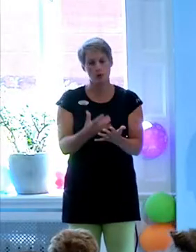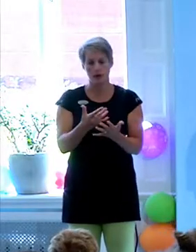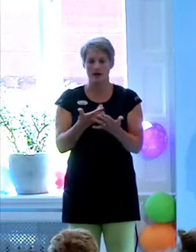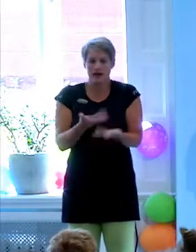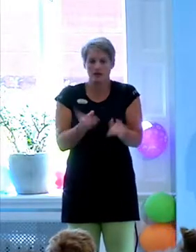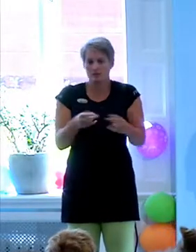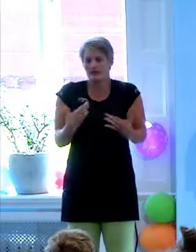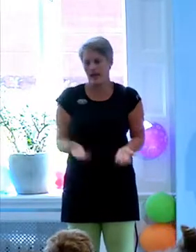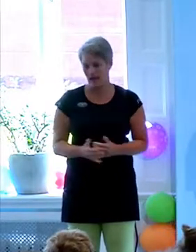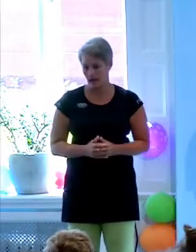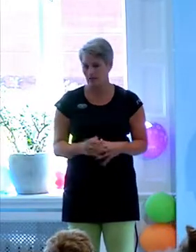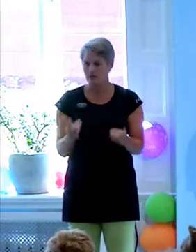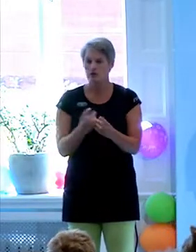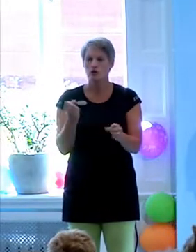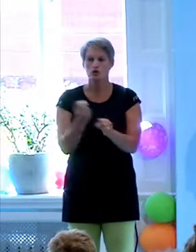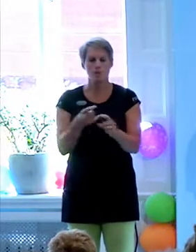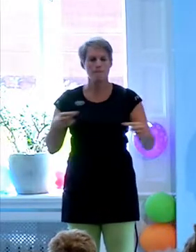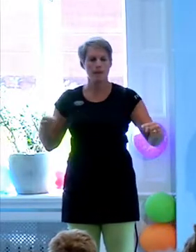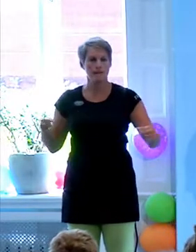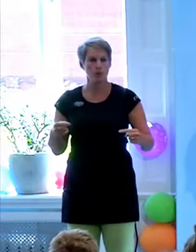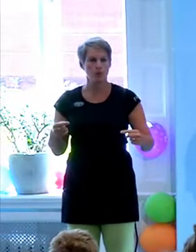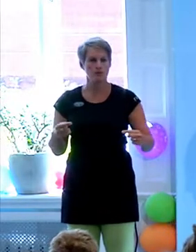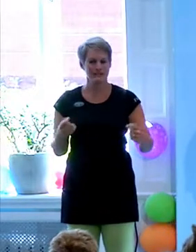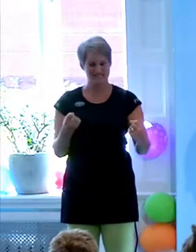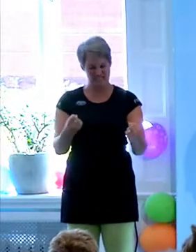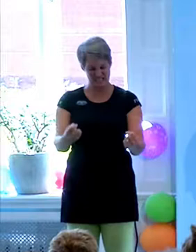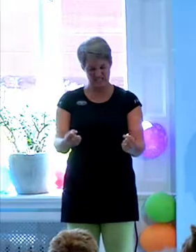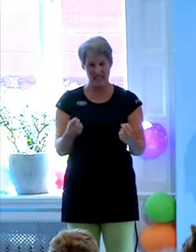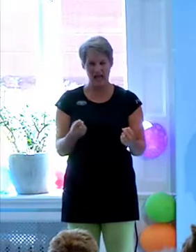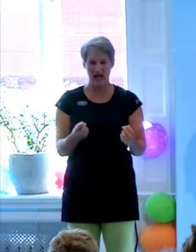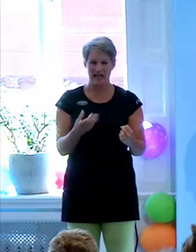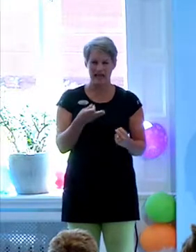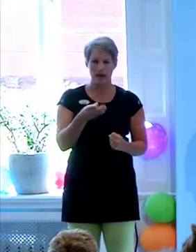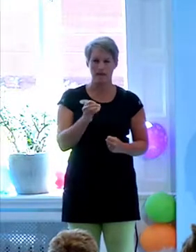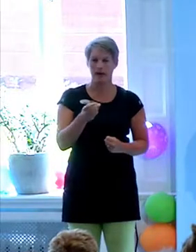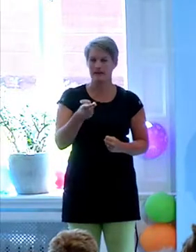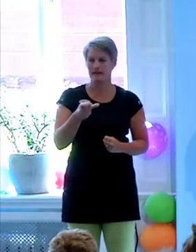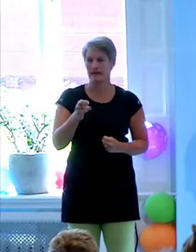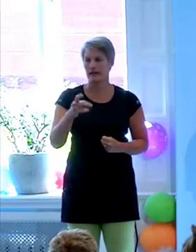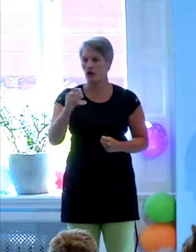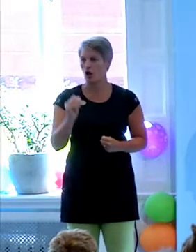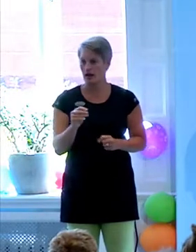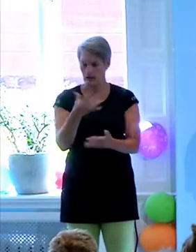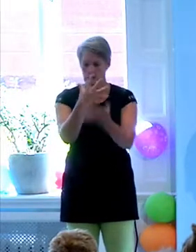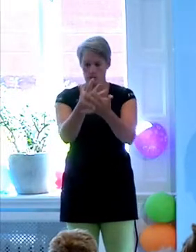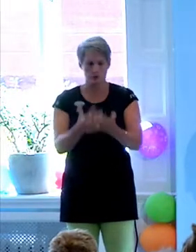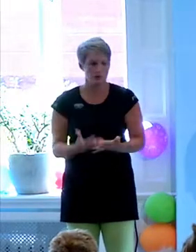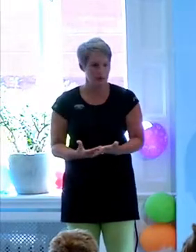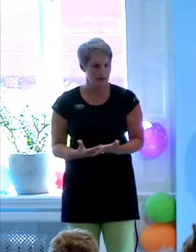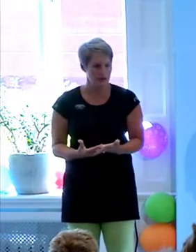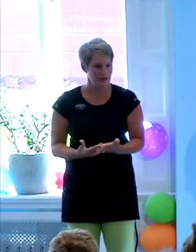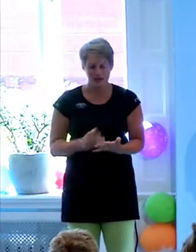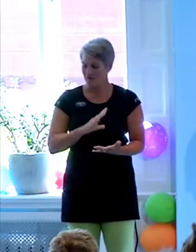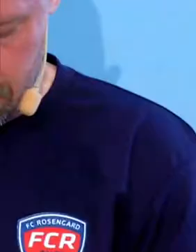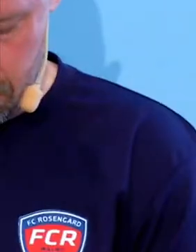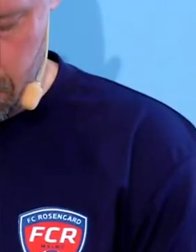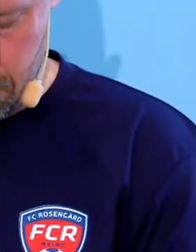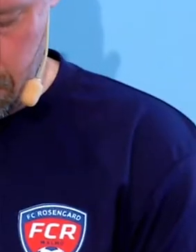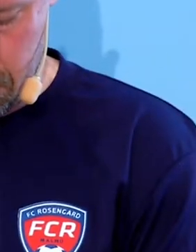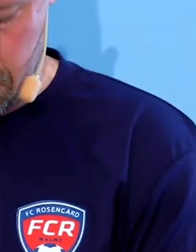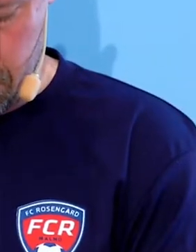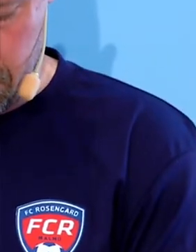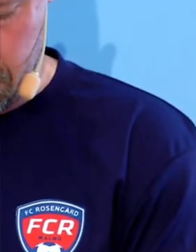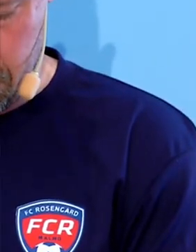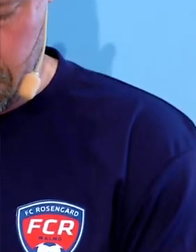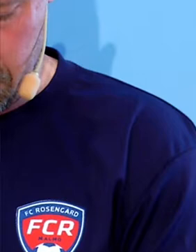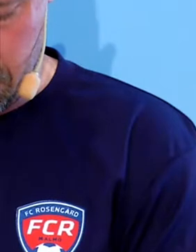gör. Så vi jobbar mot ganska starka patriarkala strukturer och det tar lång tid. Det finns ingen quick fix men